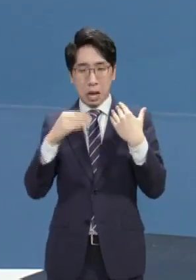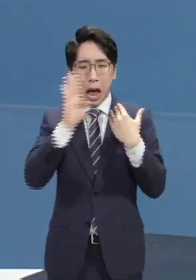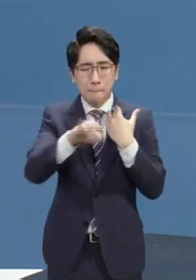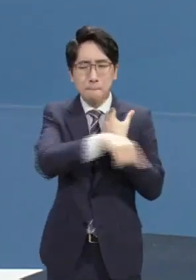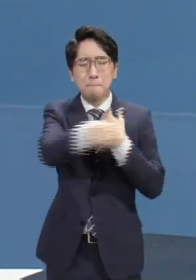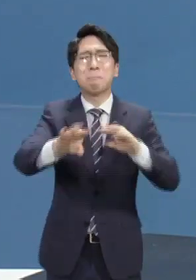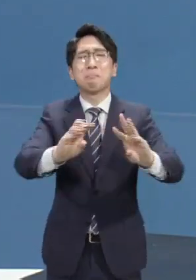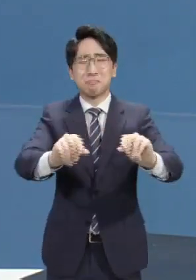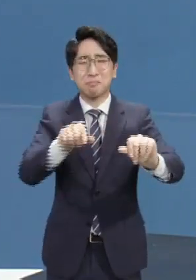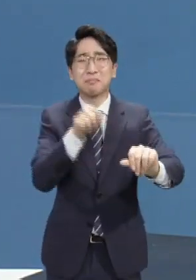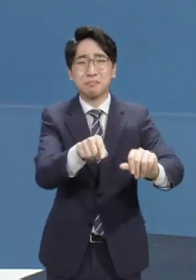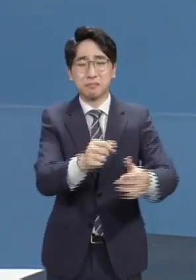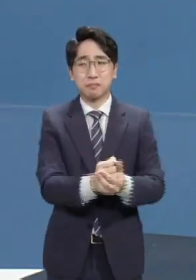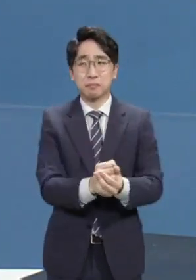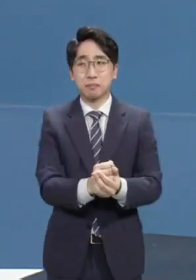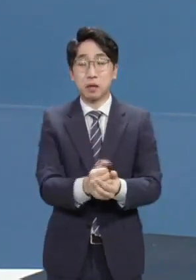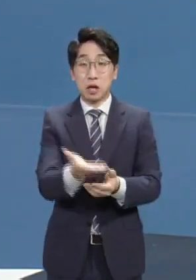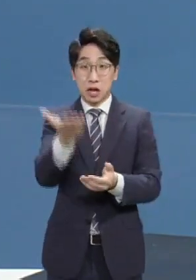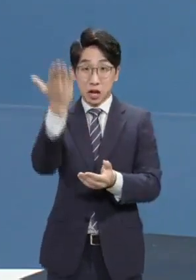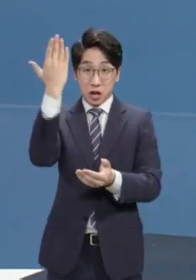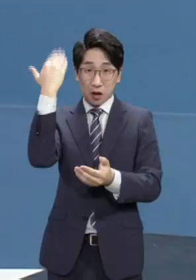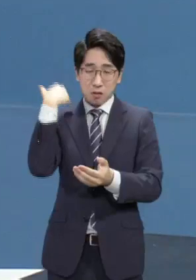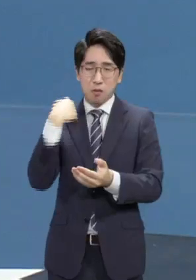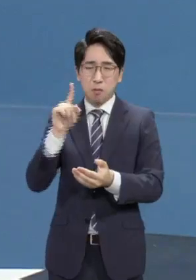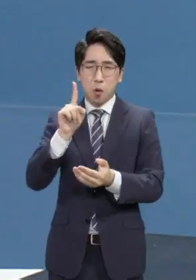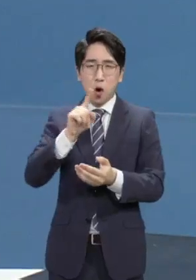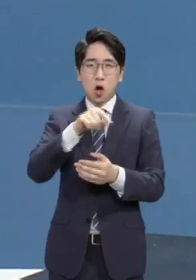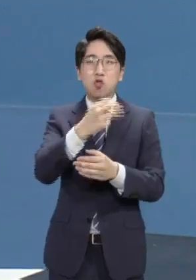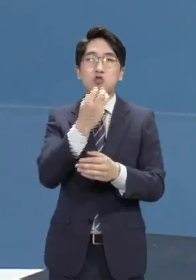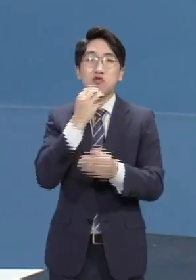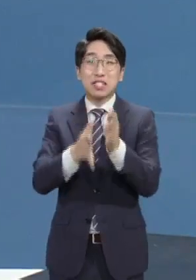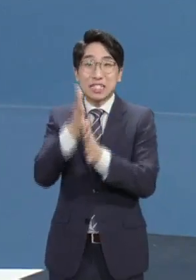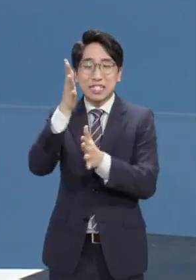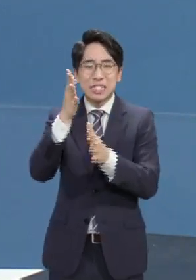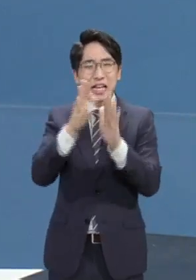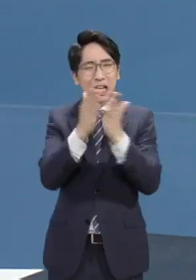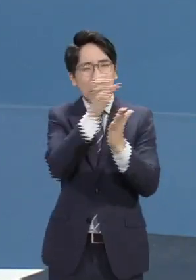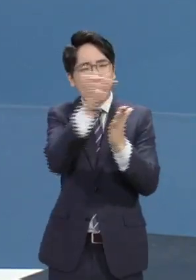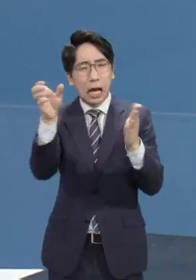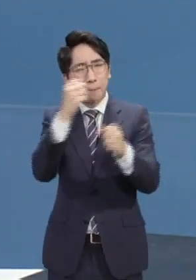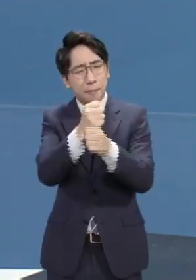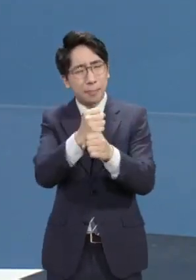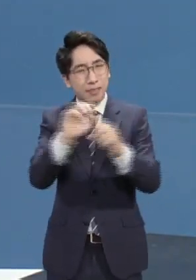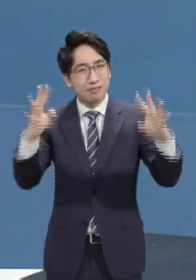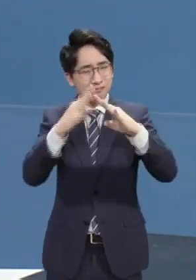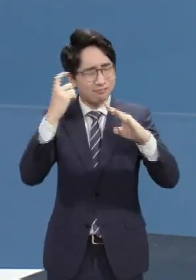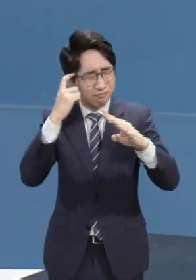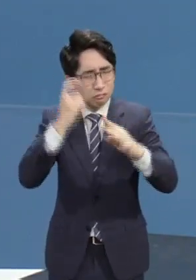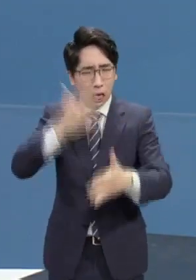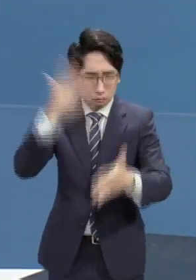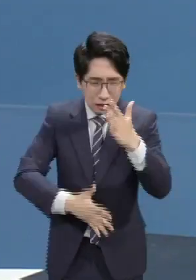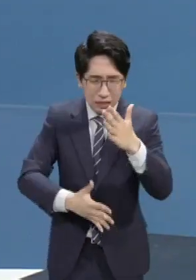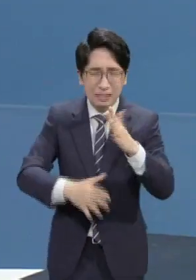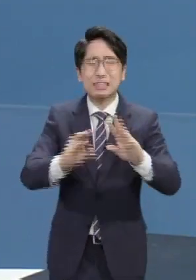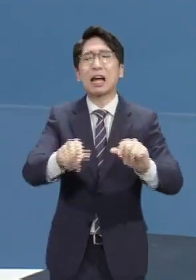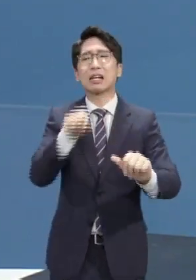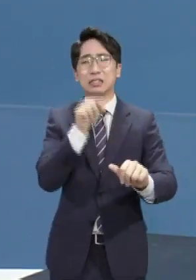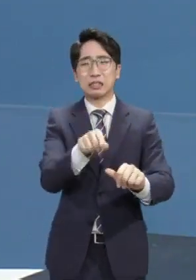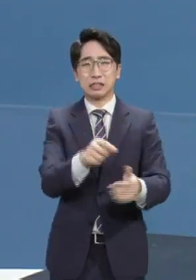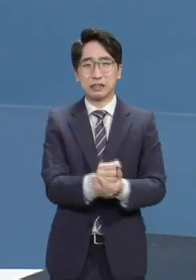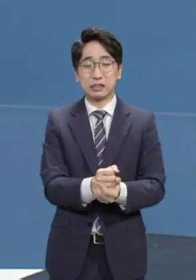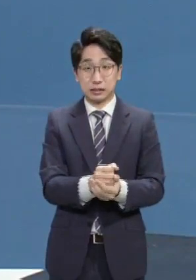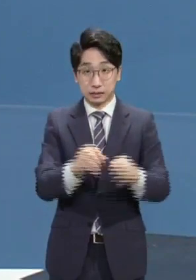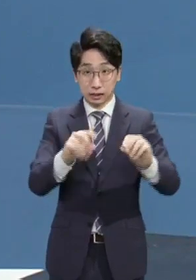서울도서관 분간 후보 시기도 했었는데 뭐 최종 선정에서 는 좀 탈락을 했구요 이후에 2권에 끌 신청을